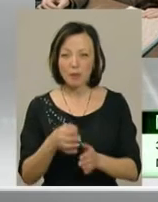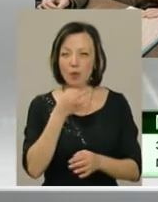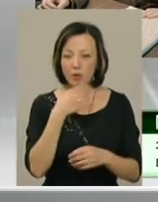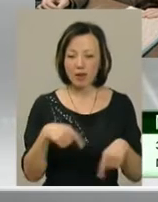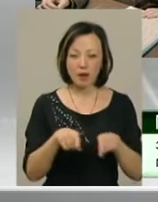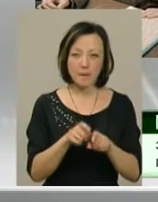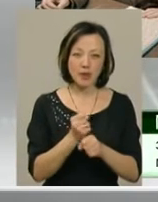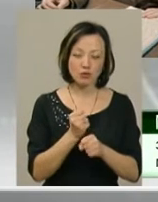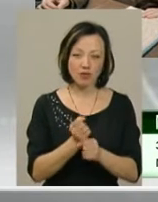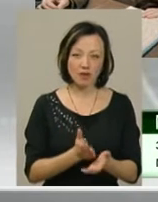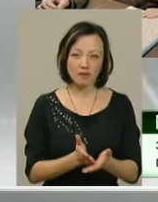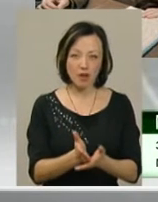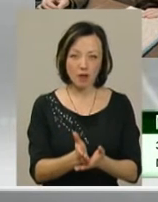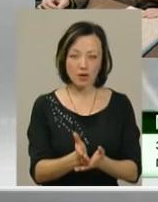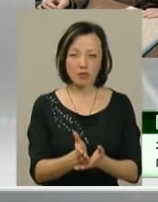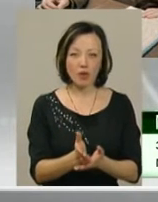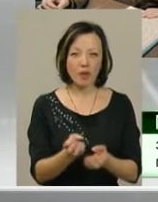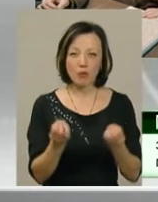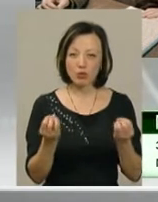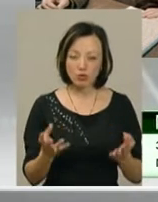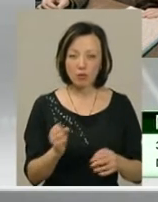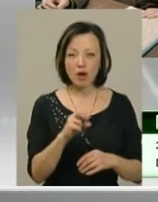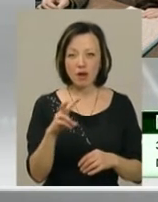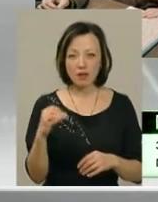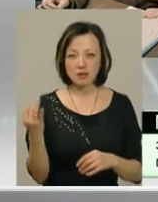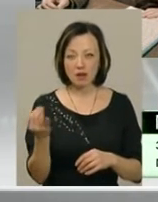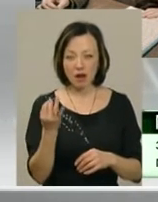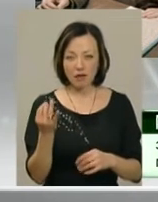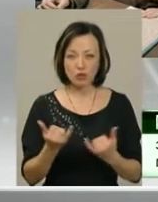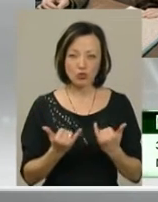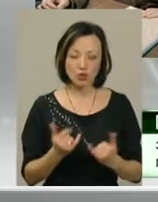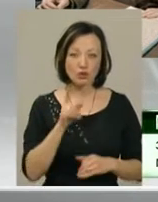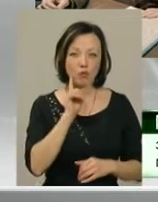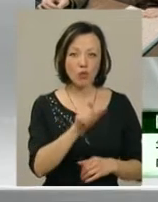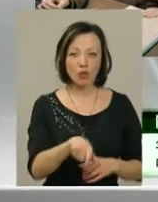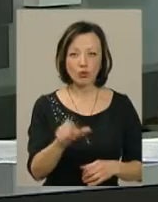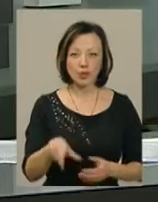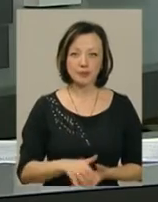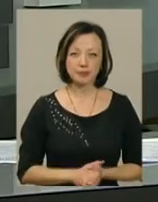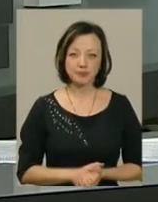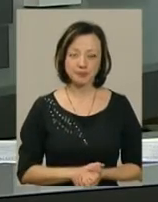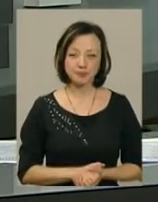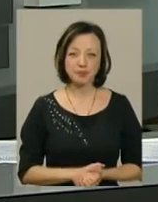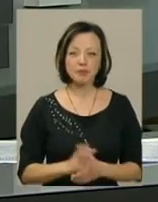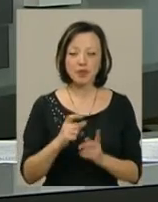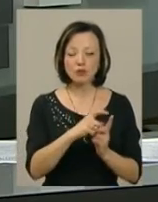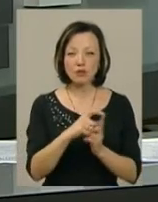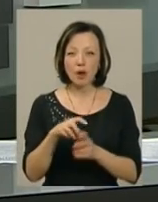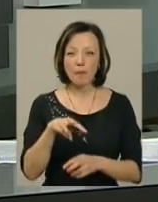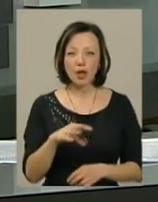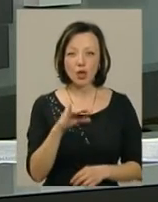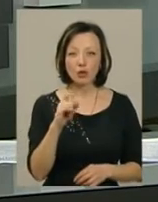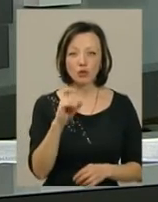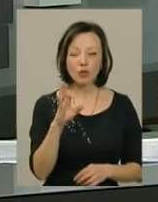полюбляє працювати в такому напрямку, непростому, разом з тим і цікавому для сучасної молоді. За словами Марії